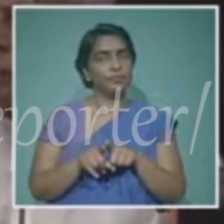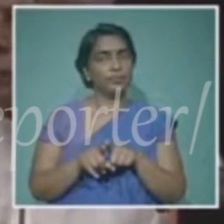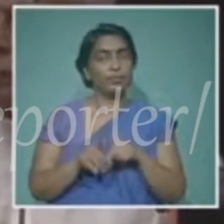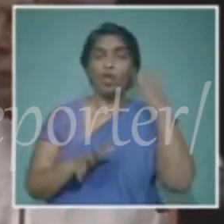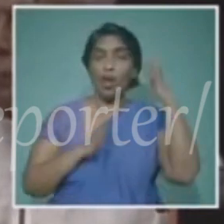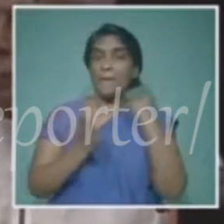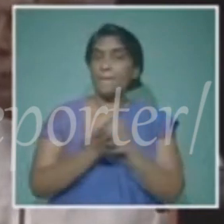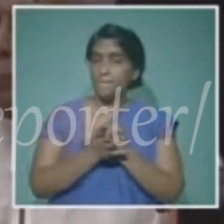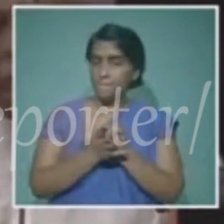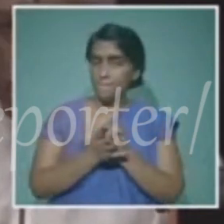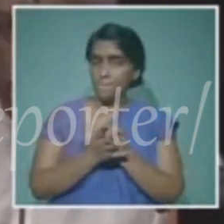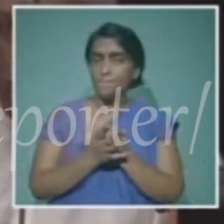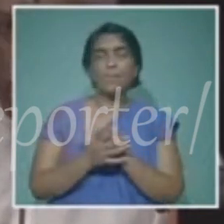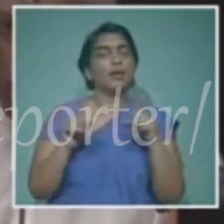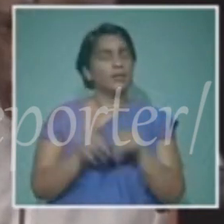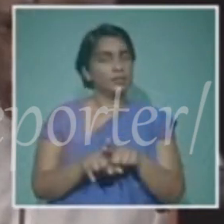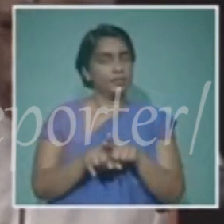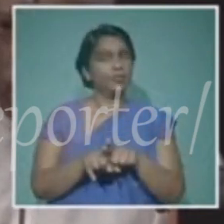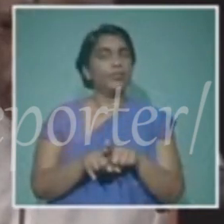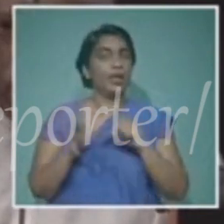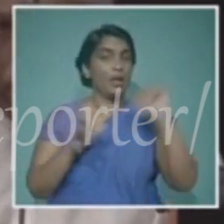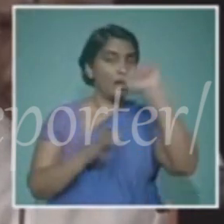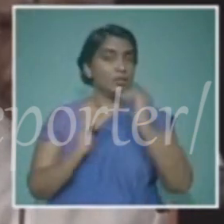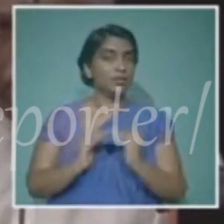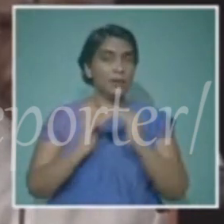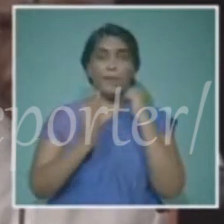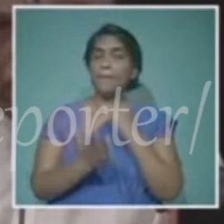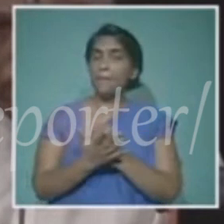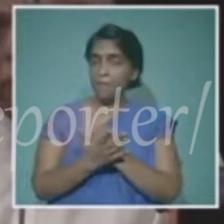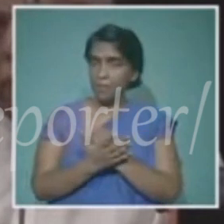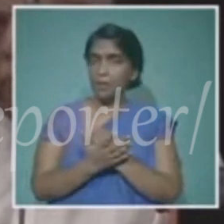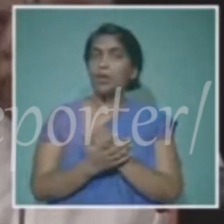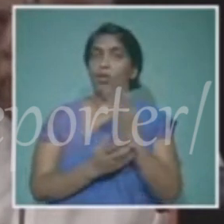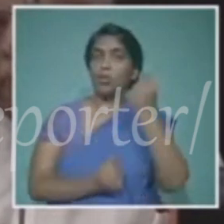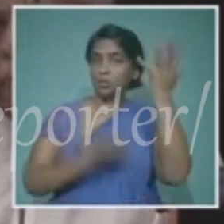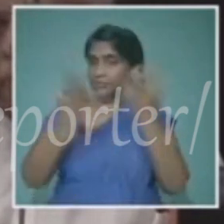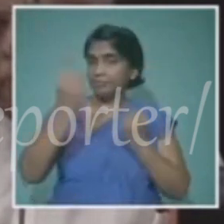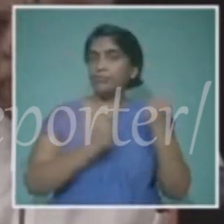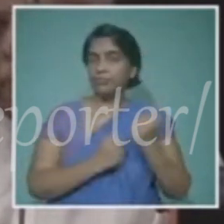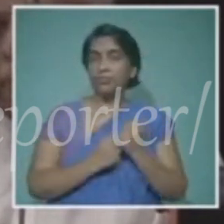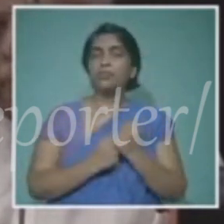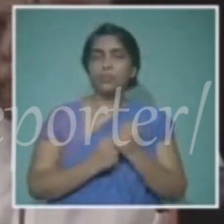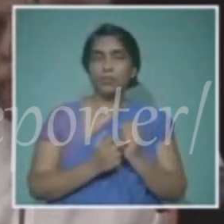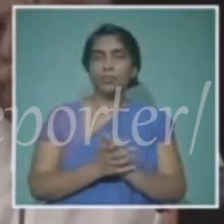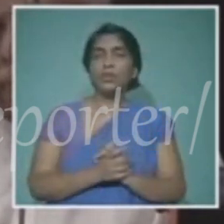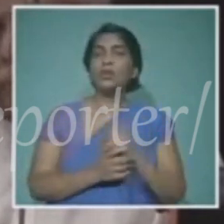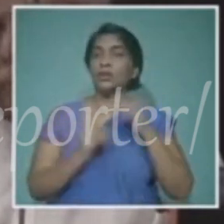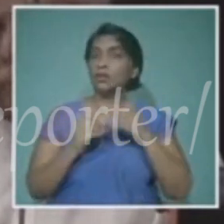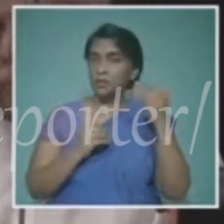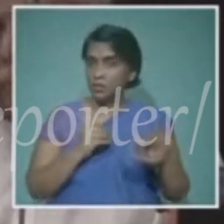ලෝක බැංකුව ඒ වගේම ආසියානු සංවර්ධන බැංකුවෙන් මුදල් ලබාගෙන බ්‍රිජින් ෆිනෑන්ස්